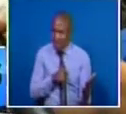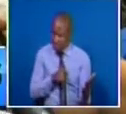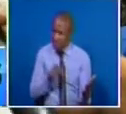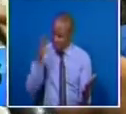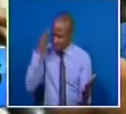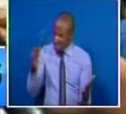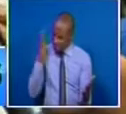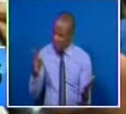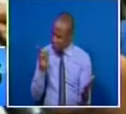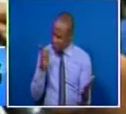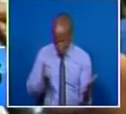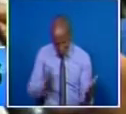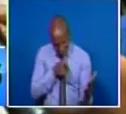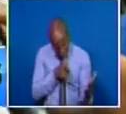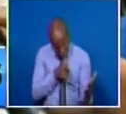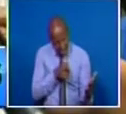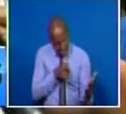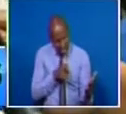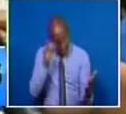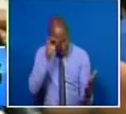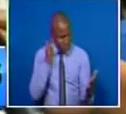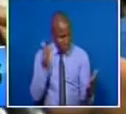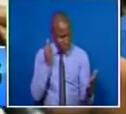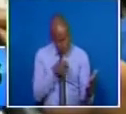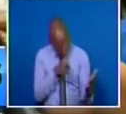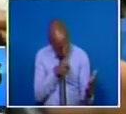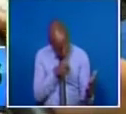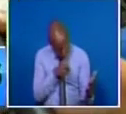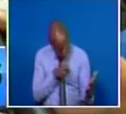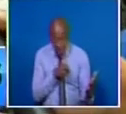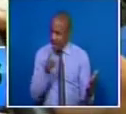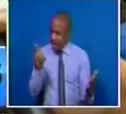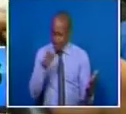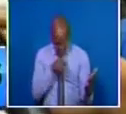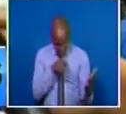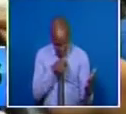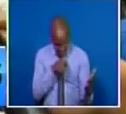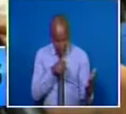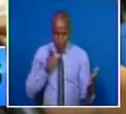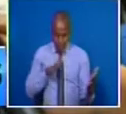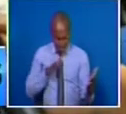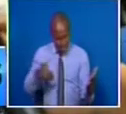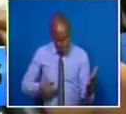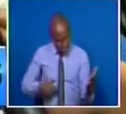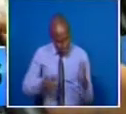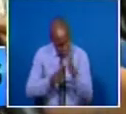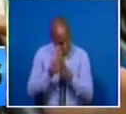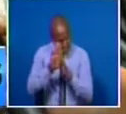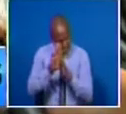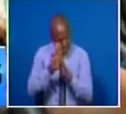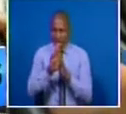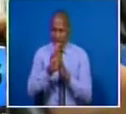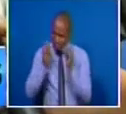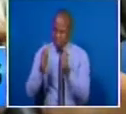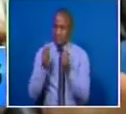umeamua." Na kweli hapa naona kuna maoni mazuri. Lenye nilivutia kabisa ni lile la Women and Youth Development Bank, I must